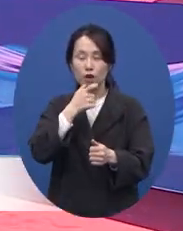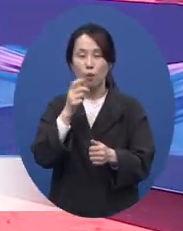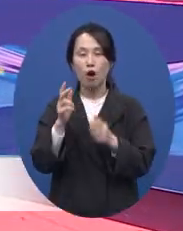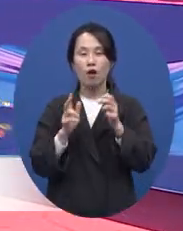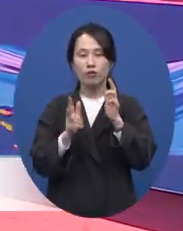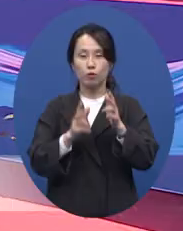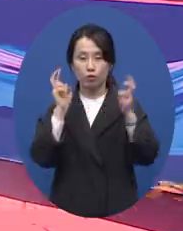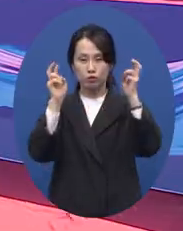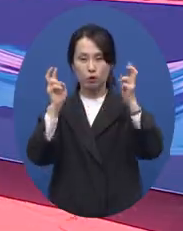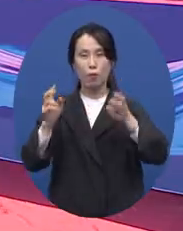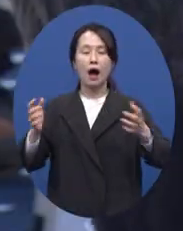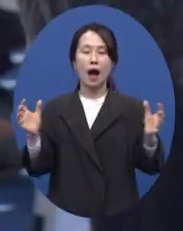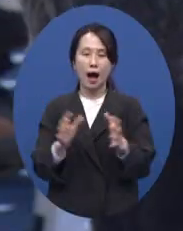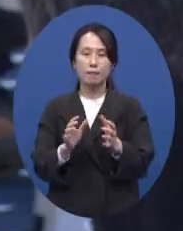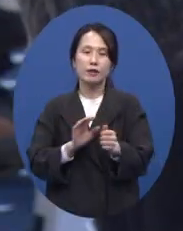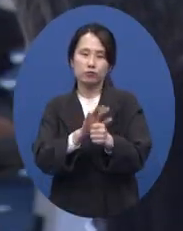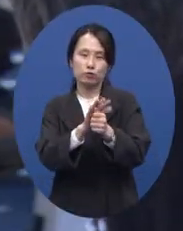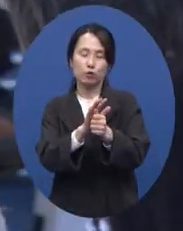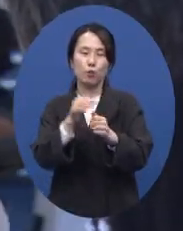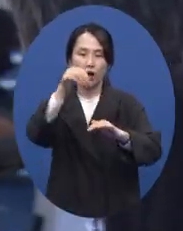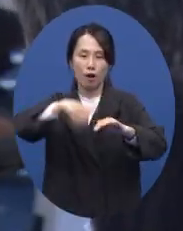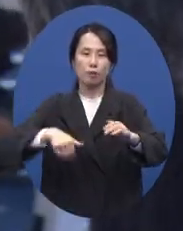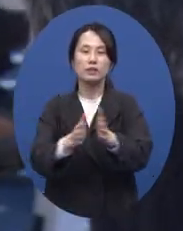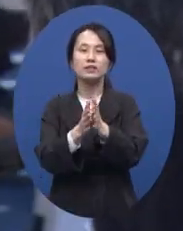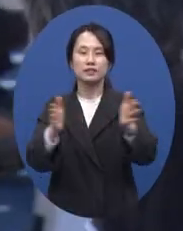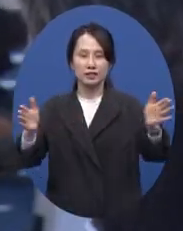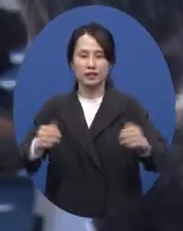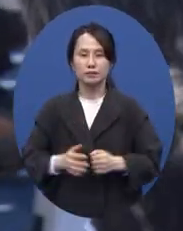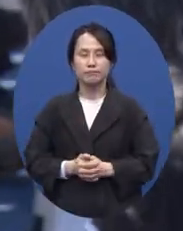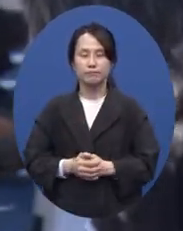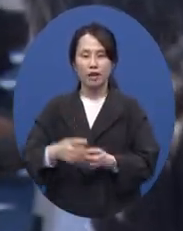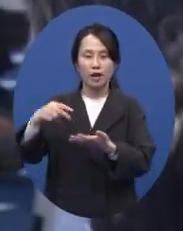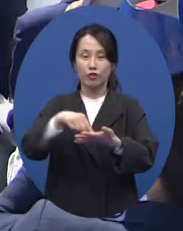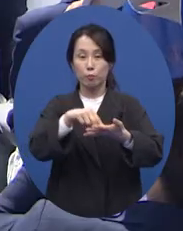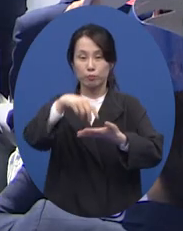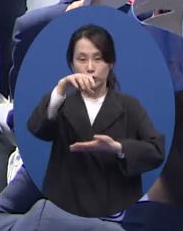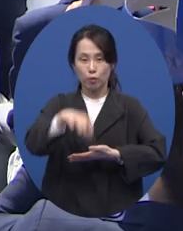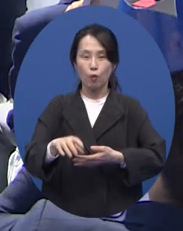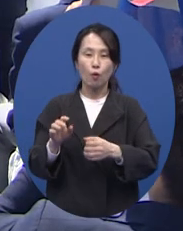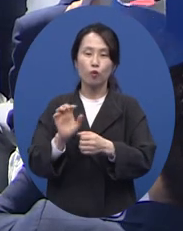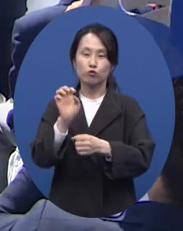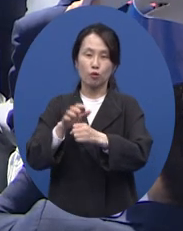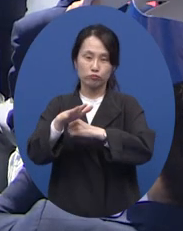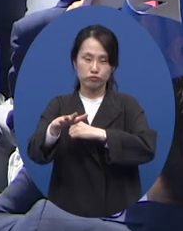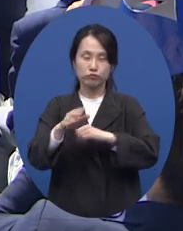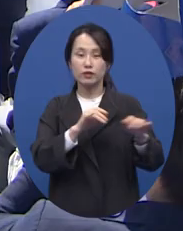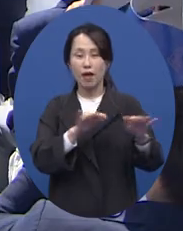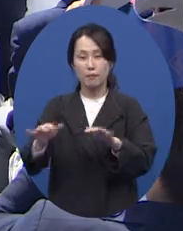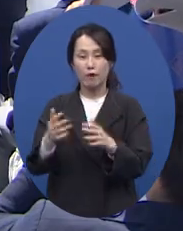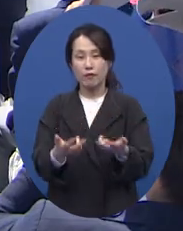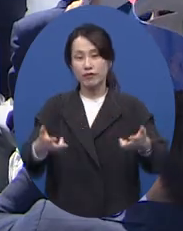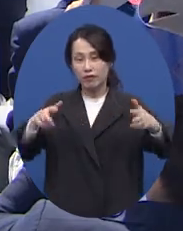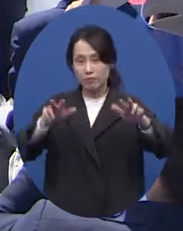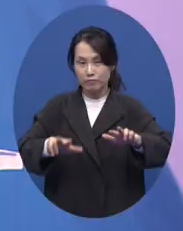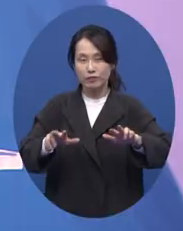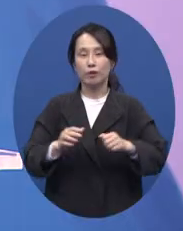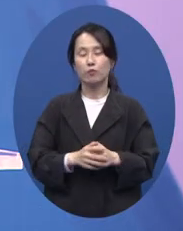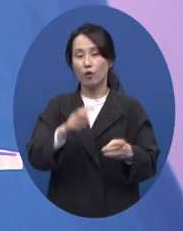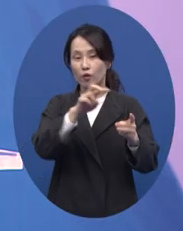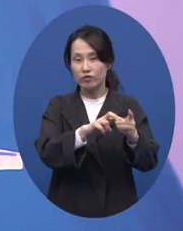대원 플러스 건설이 공사를 맡아 마침내 첫삽을 떴습니다 인공 서핑 장 을 비롯해 유럽풍 해변 리조트 와